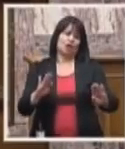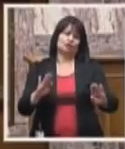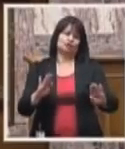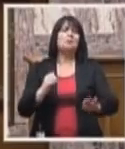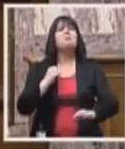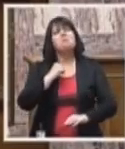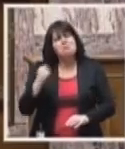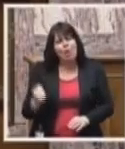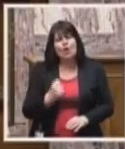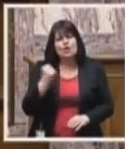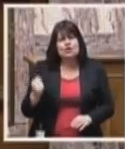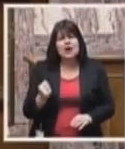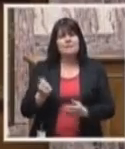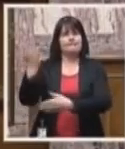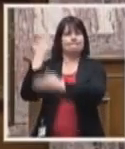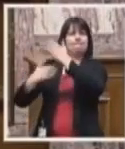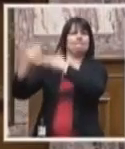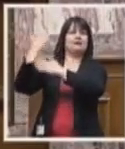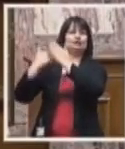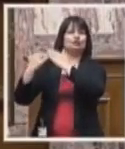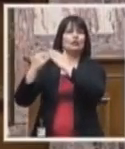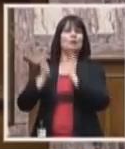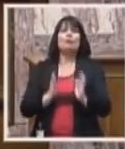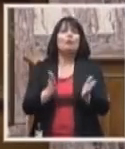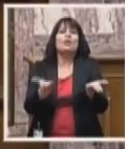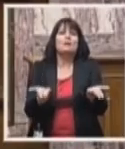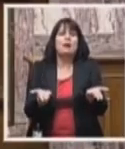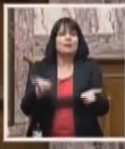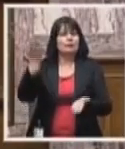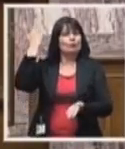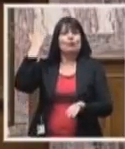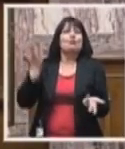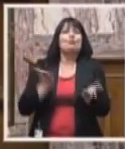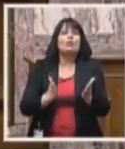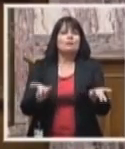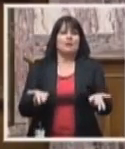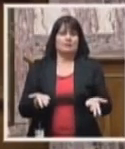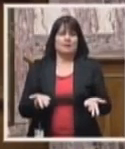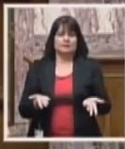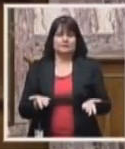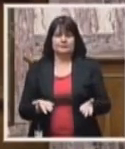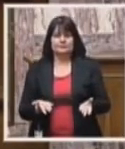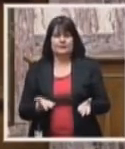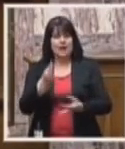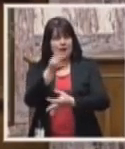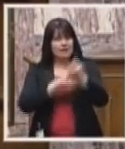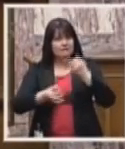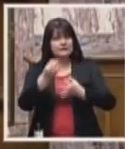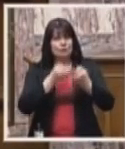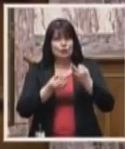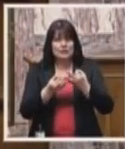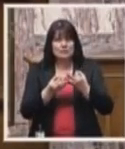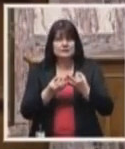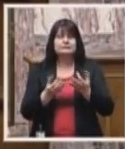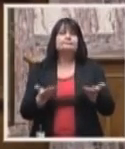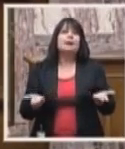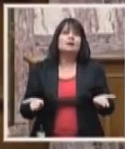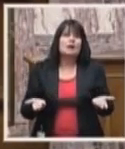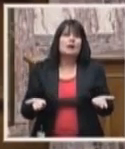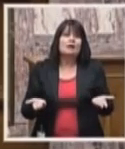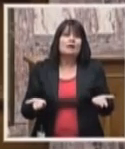πονάμε, να γυρίσουμε πίσω. Πού? Πού να γυρίσουμε, κύριε Καρατζαφέρη? Αυτά που είπατε, αυτά είναι που αλλάζουν. Τα